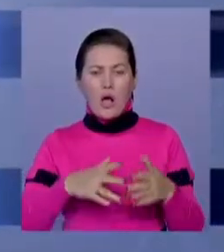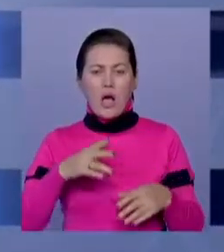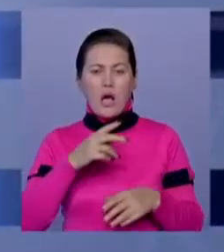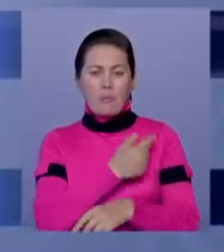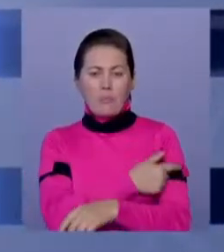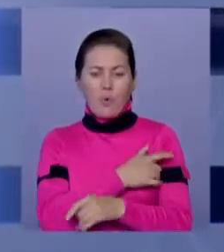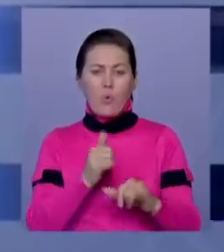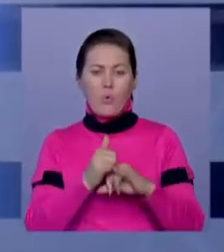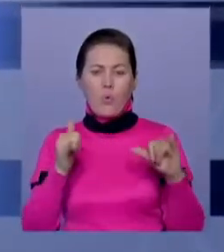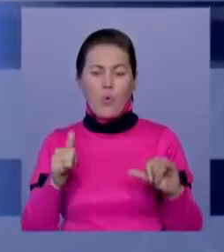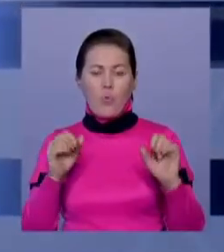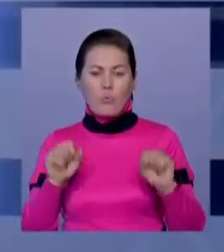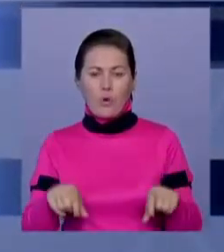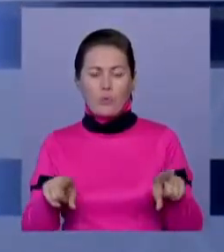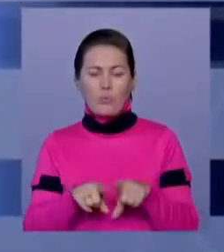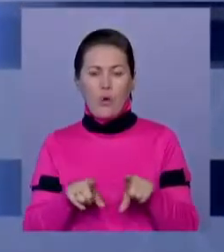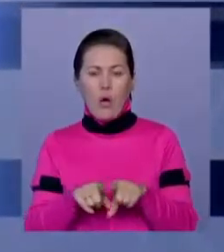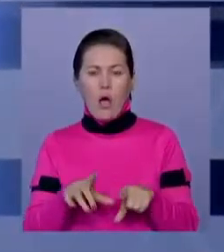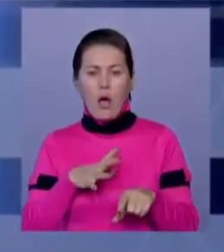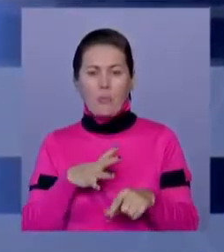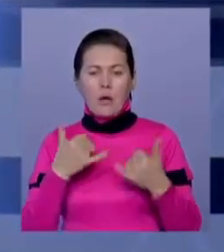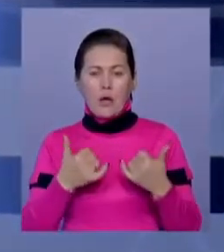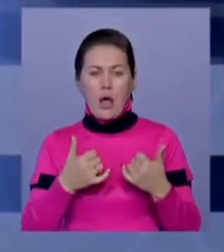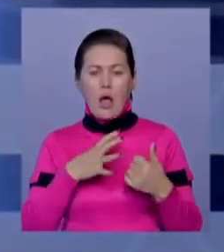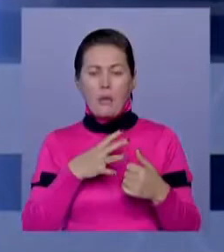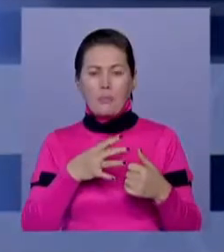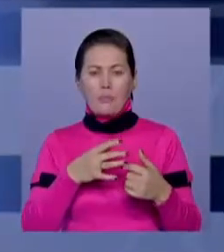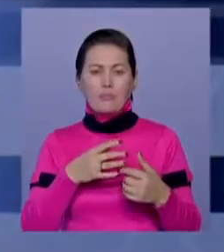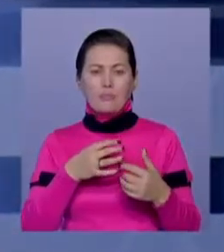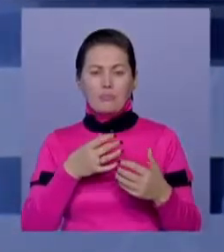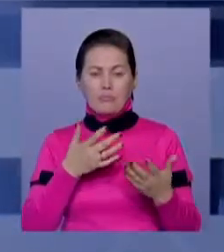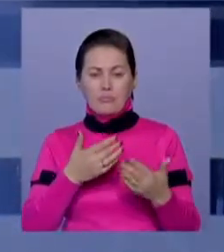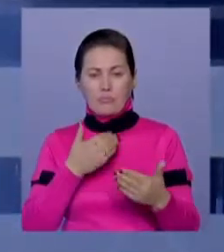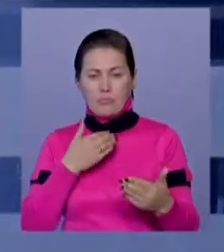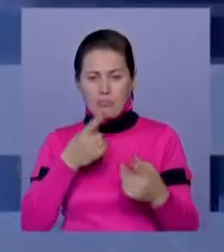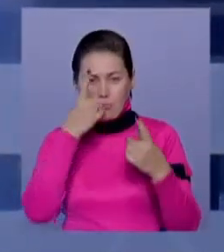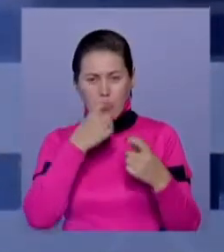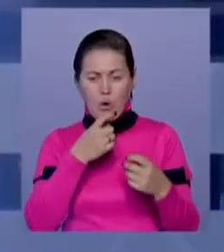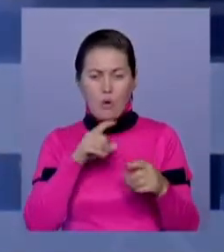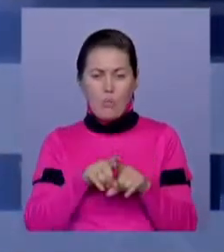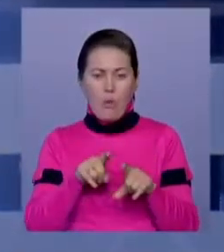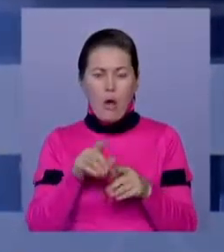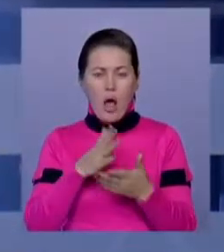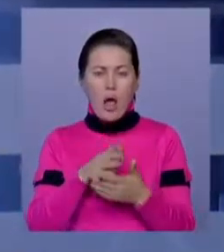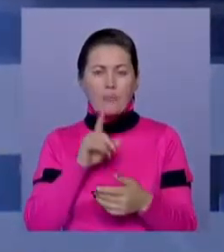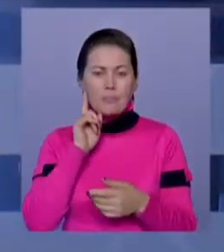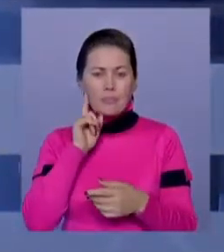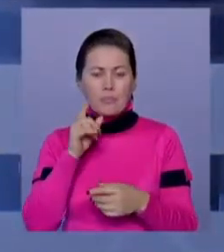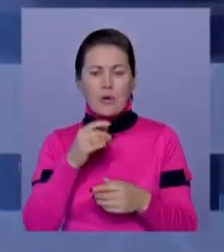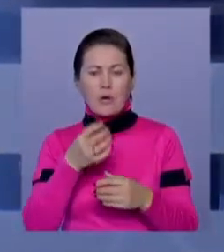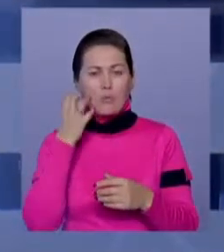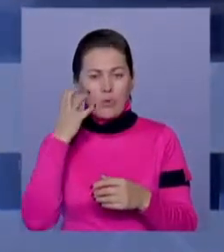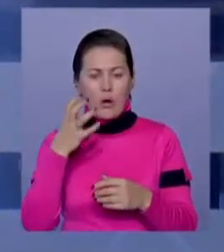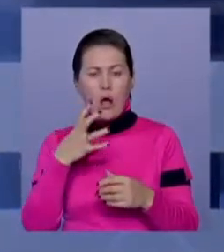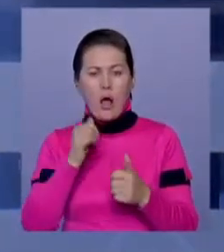клиникалардың көбейіп кетуі мүмкін деген пікір әзірге болжам күйінде қалып отыр бұлда. Ресми мәліметтер бойынша жасөспірімдердің ерте жүкті болуы